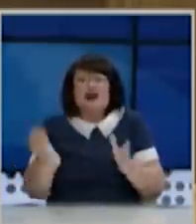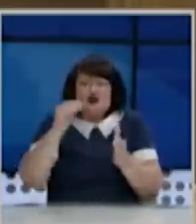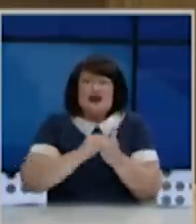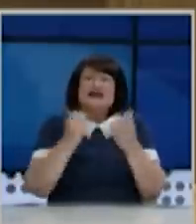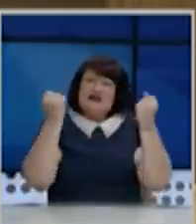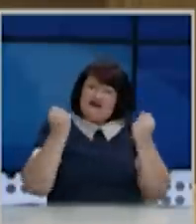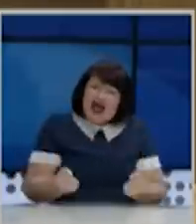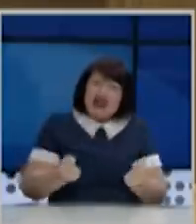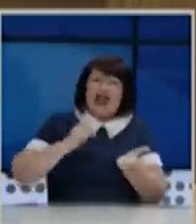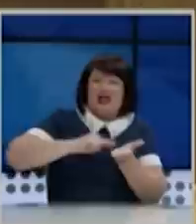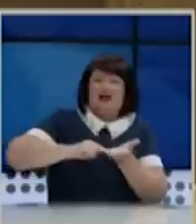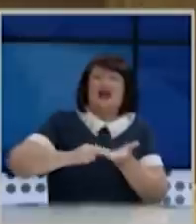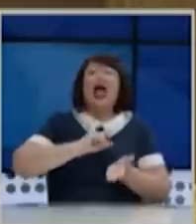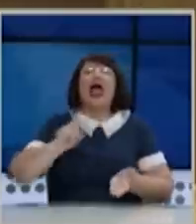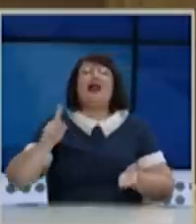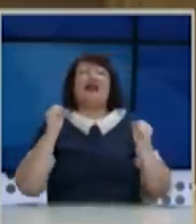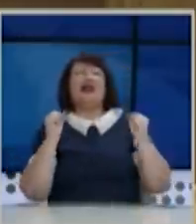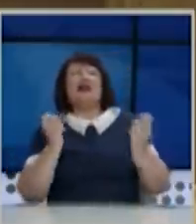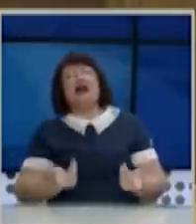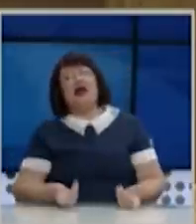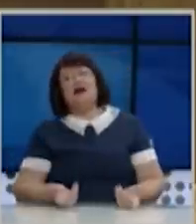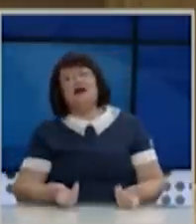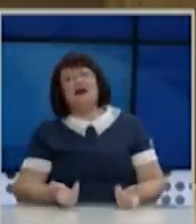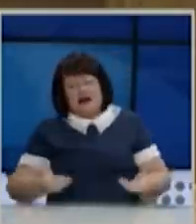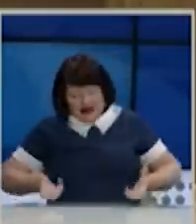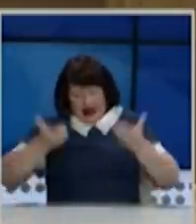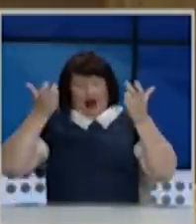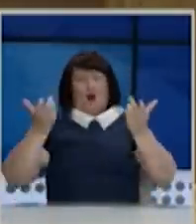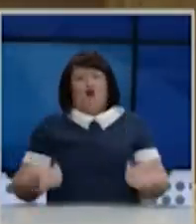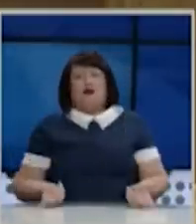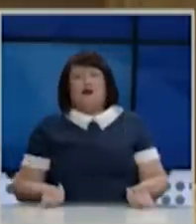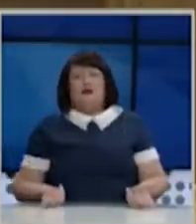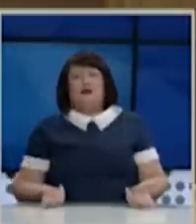στα βαρέα και ανθυγιεινά? Τι άλλο, να καίγονται ζωντανοί?